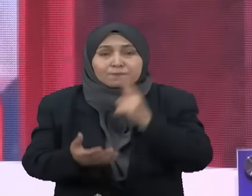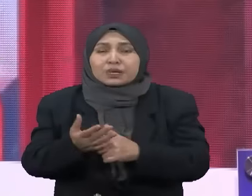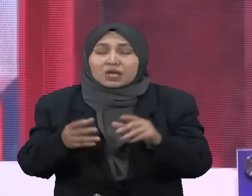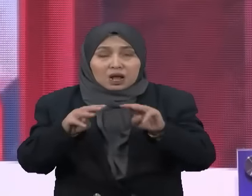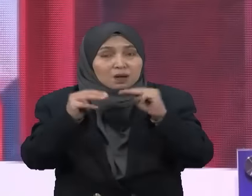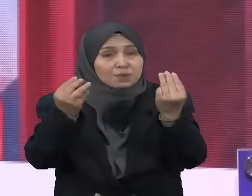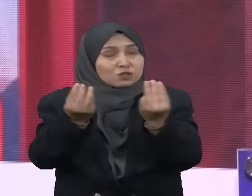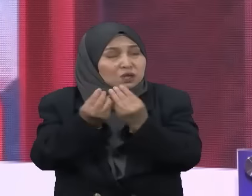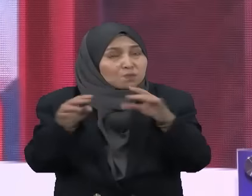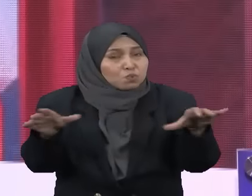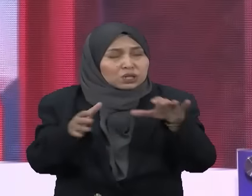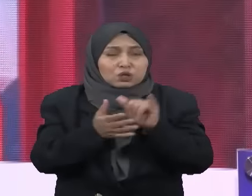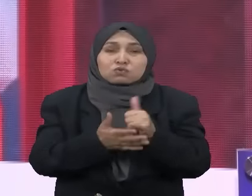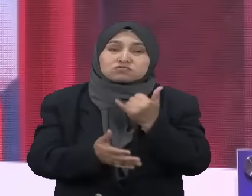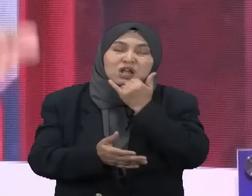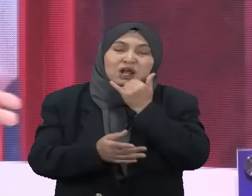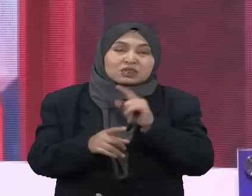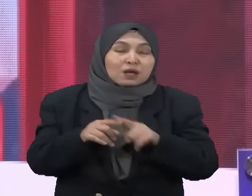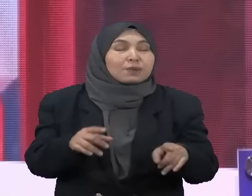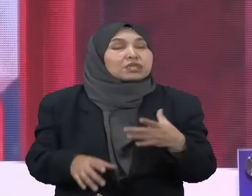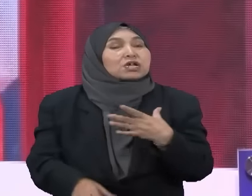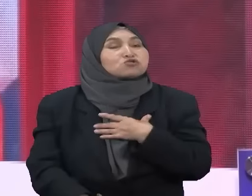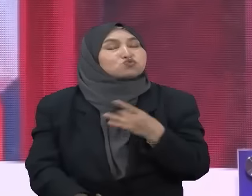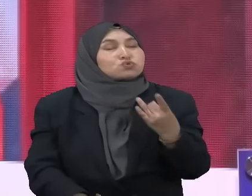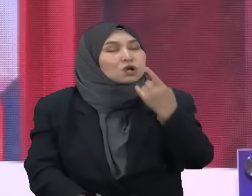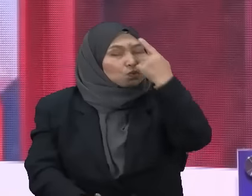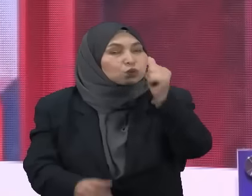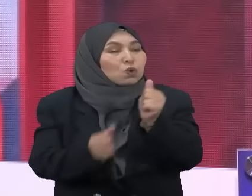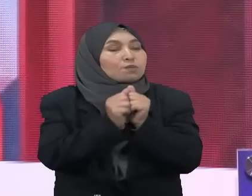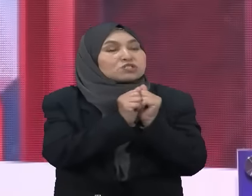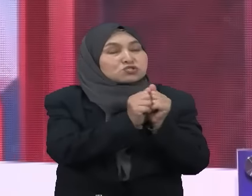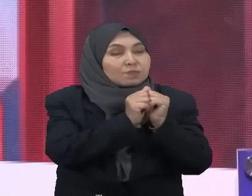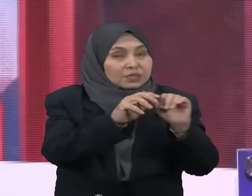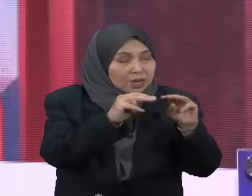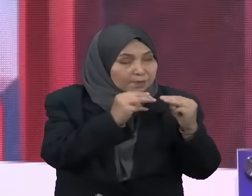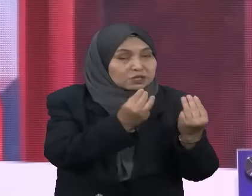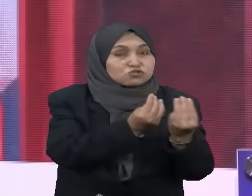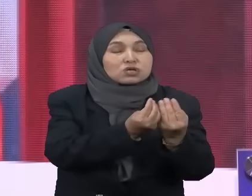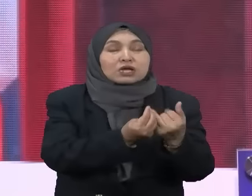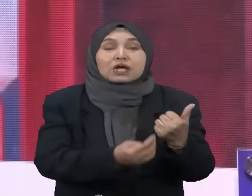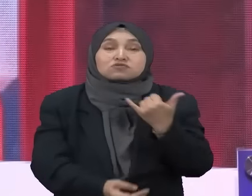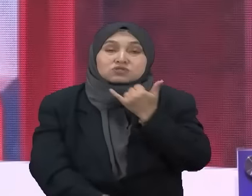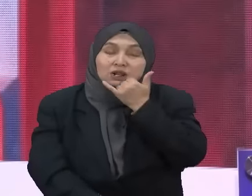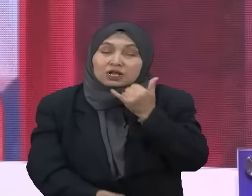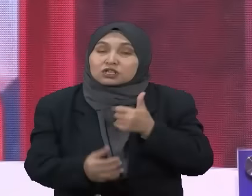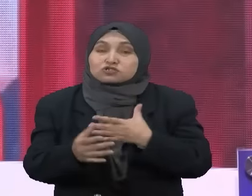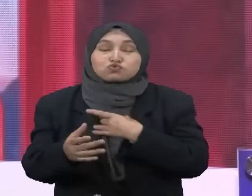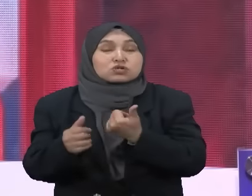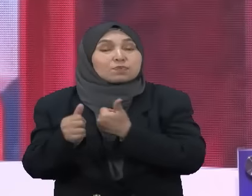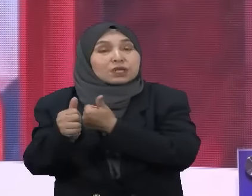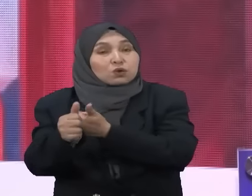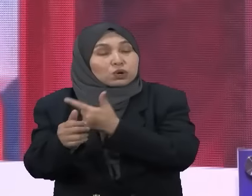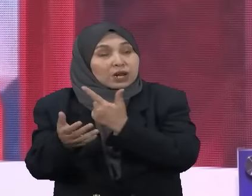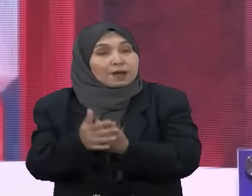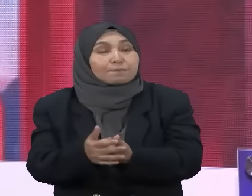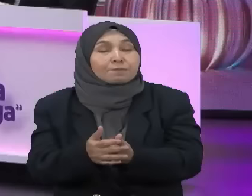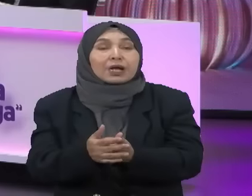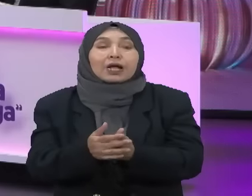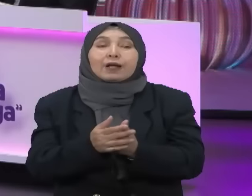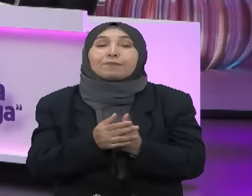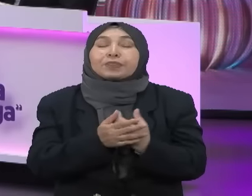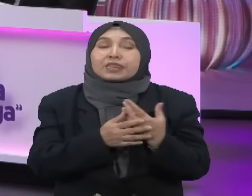dia buat itu adalah salah, tetapi dia lebih suka untuk bersama dengan kaum yang salah. Dia suka mengikut apa yang trending,